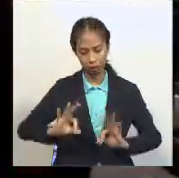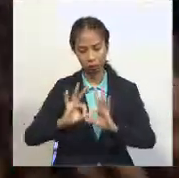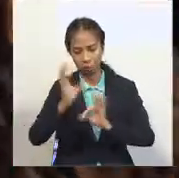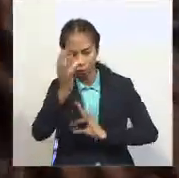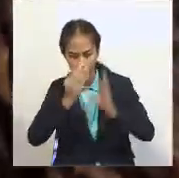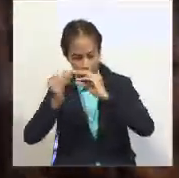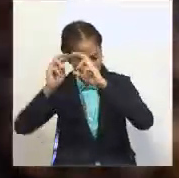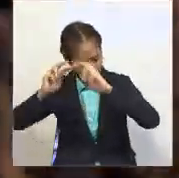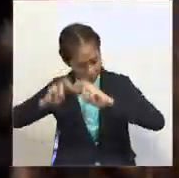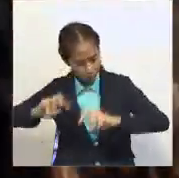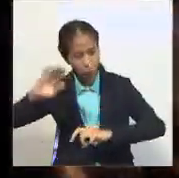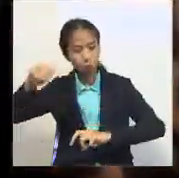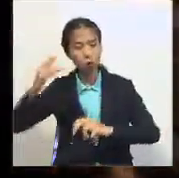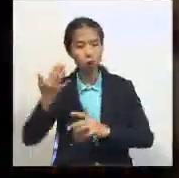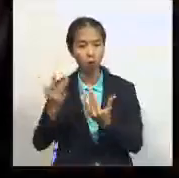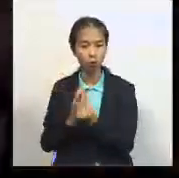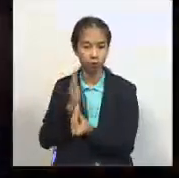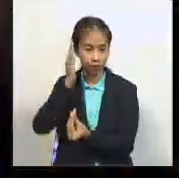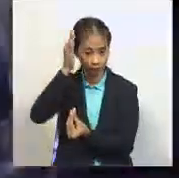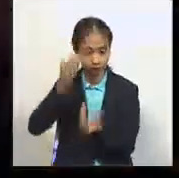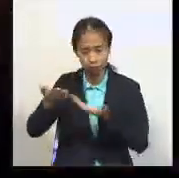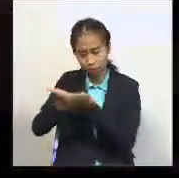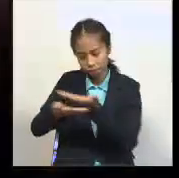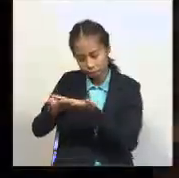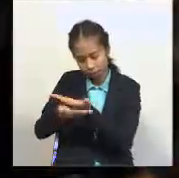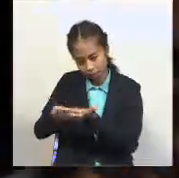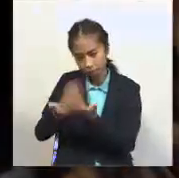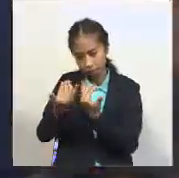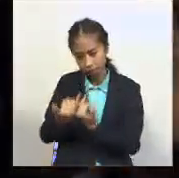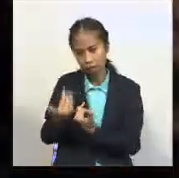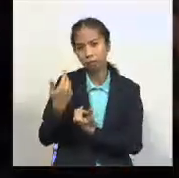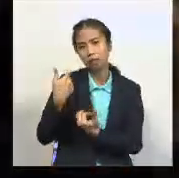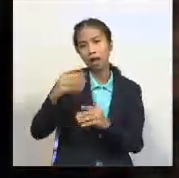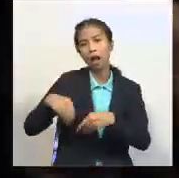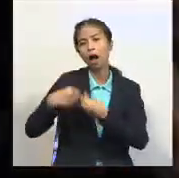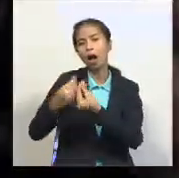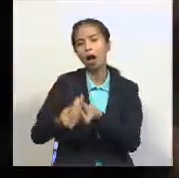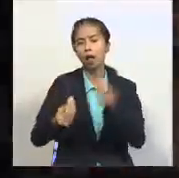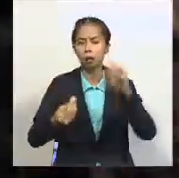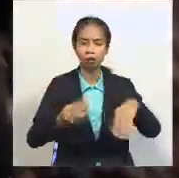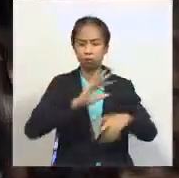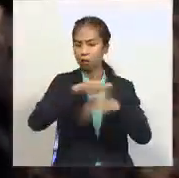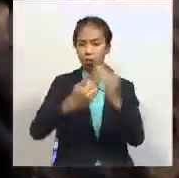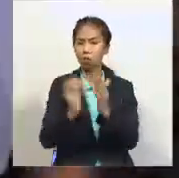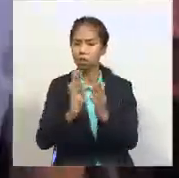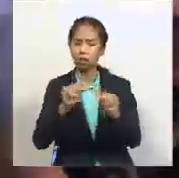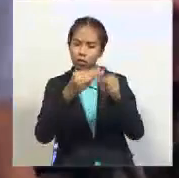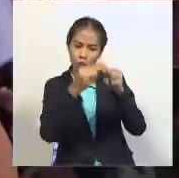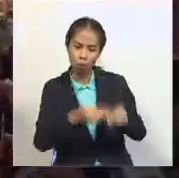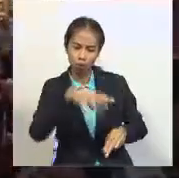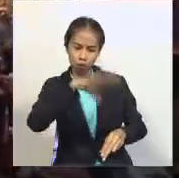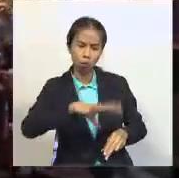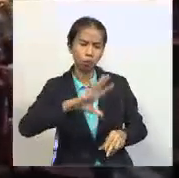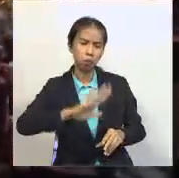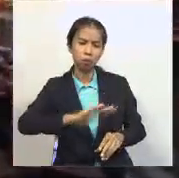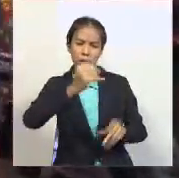นแล้วก็จะนำหารือในสัปดาห์หน้าย้ำว่าเป็นมาตรการสำหรับในบางพื้นที่หัวเมืองใหญ่และก็เมืองท่องเที่ยวนะครับอย่างเช่นภู